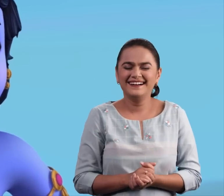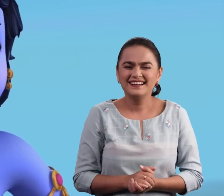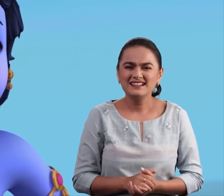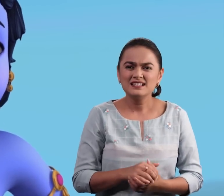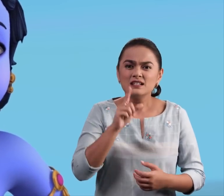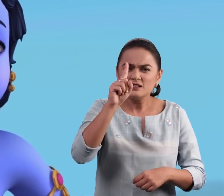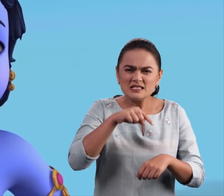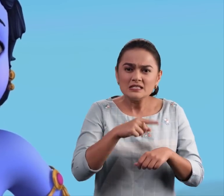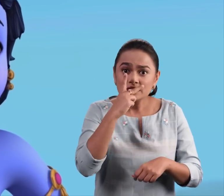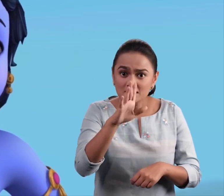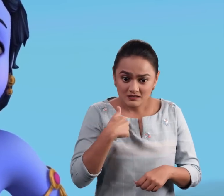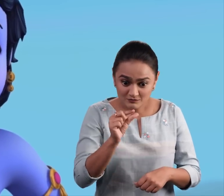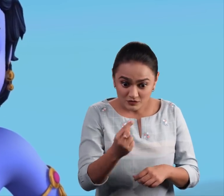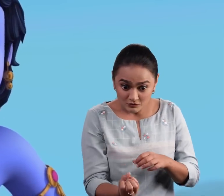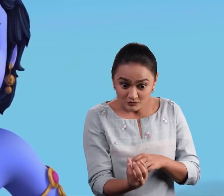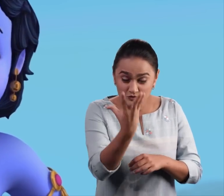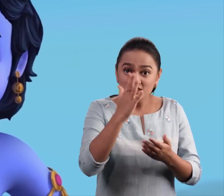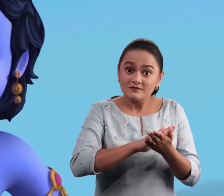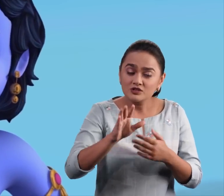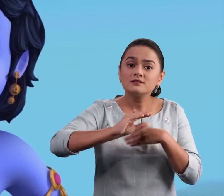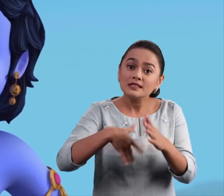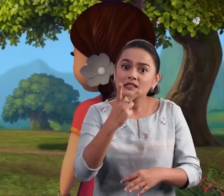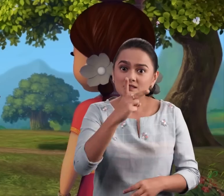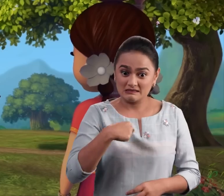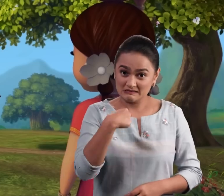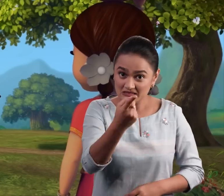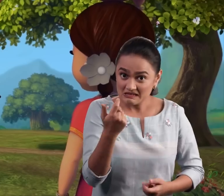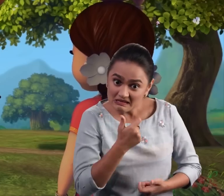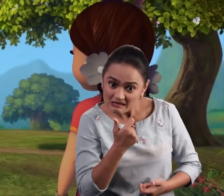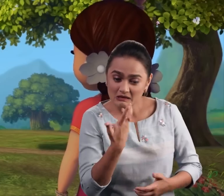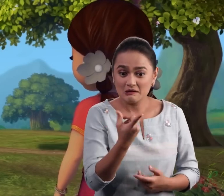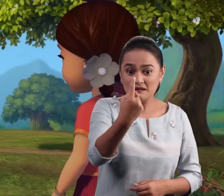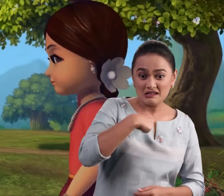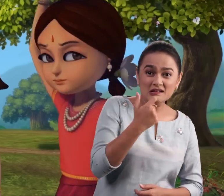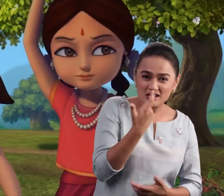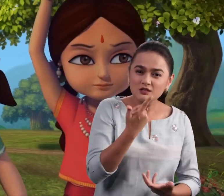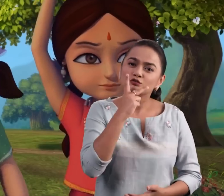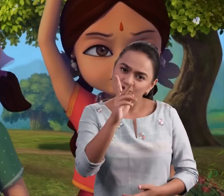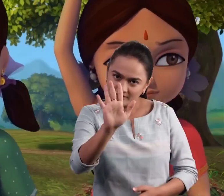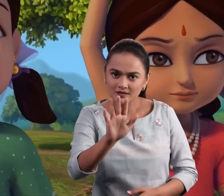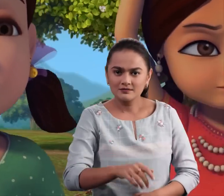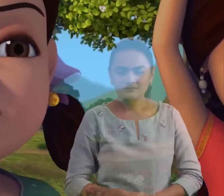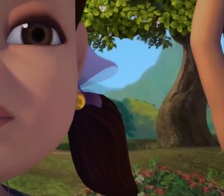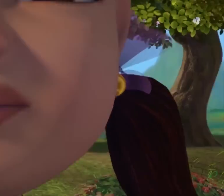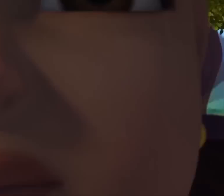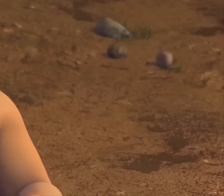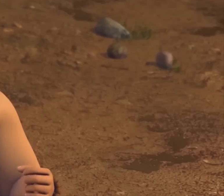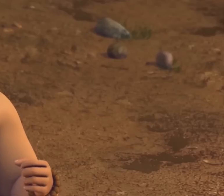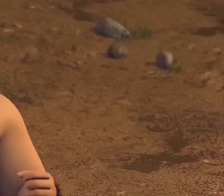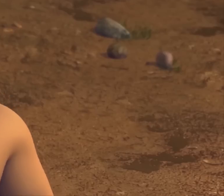एक बार मेरे खेत में मोतियों की फसल आ जाने दो, फिर देखते हैं कि कौन किस पर हंसता है।